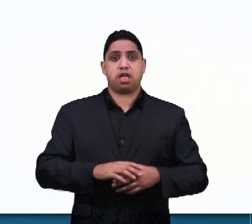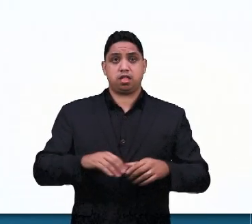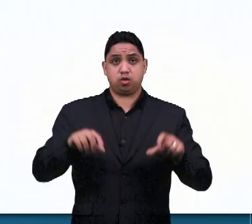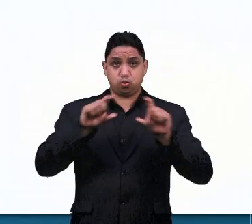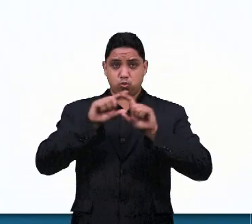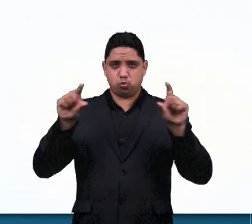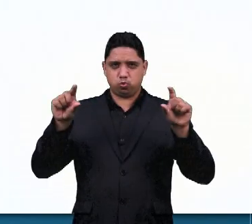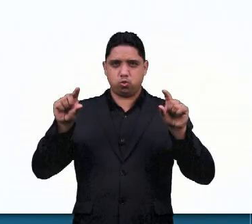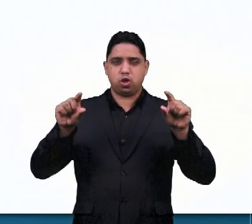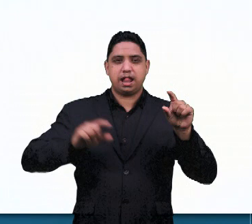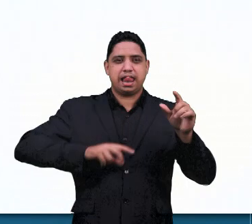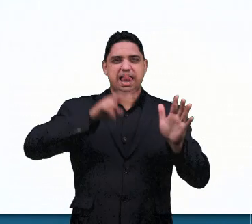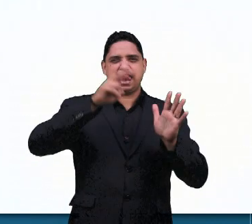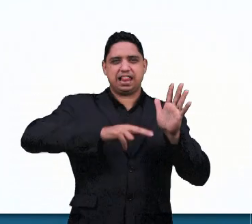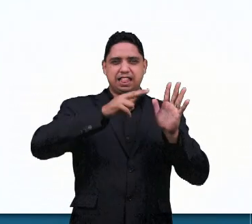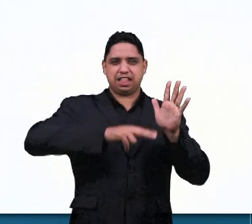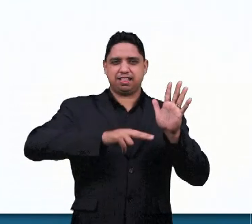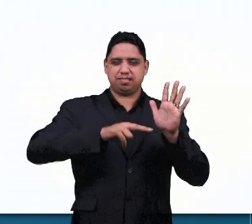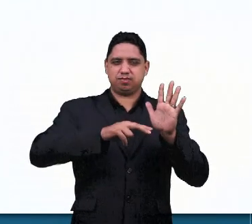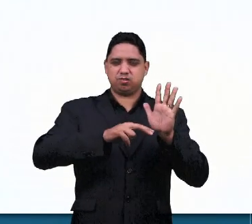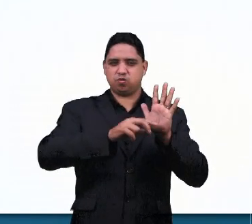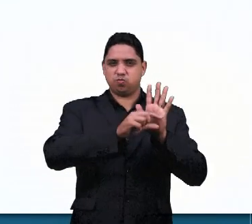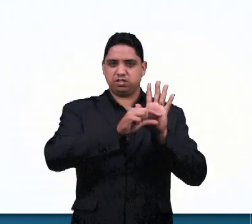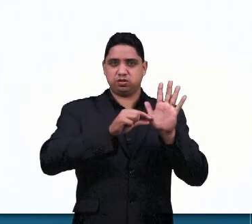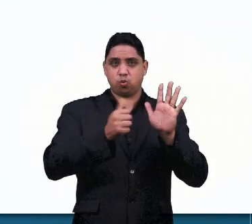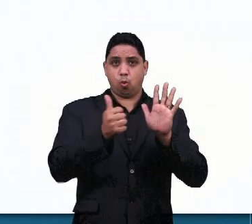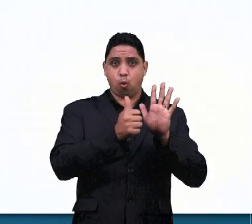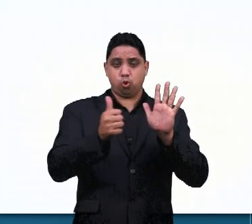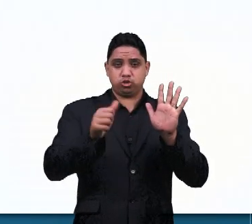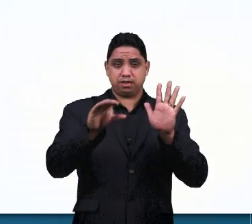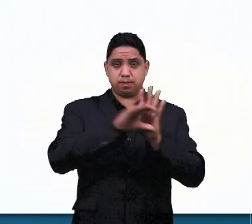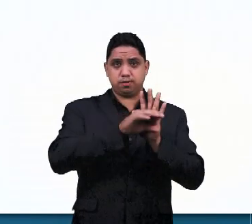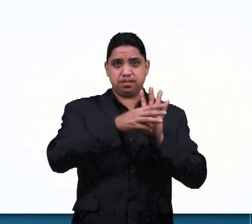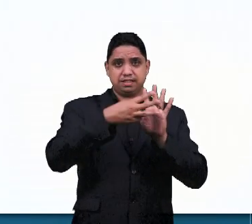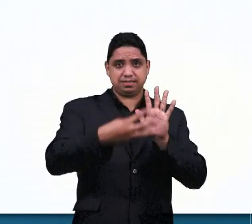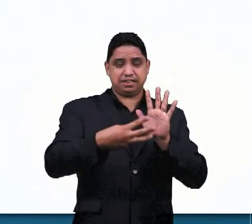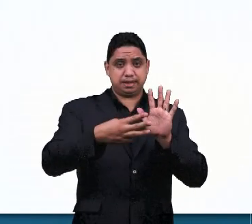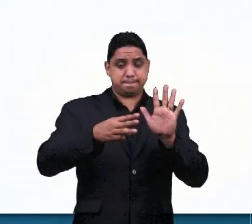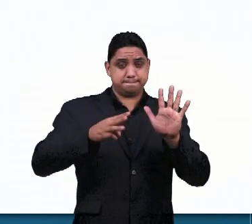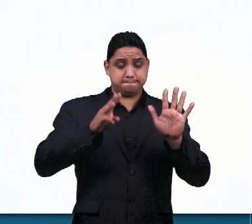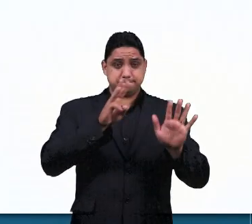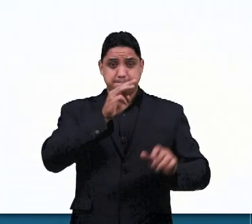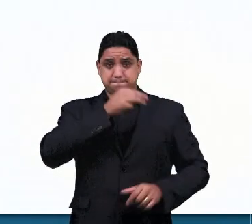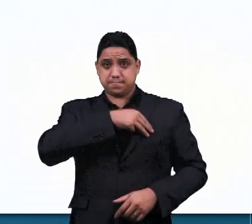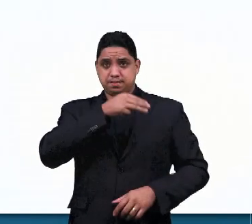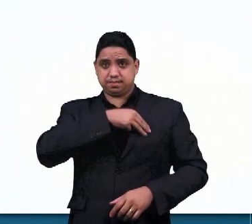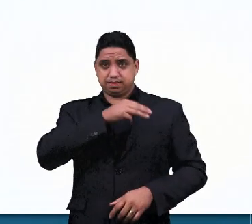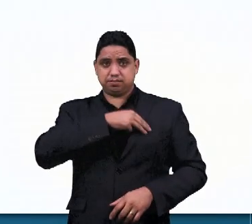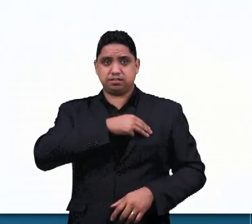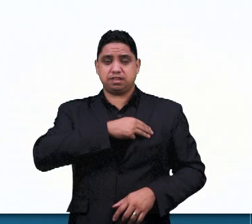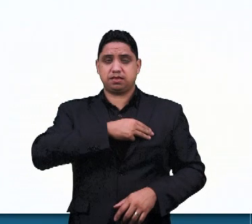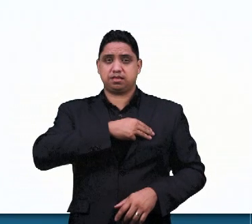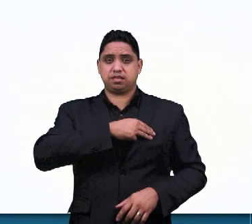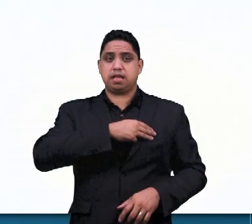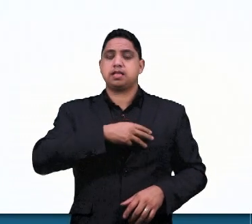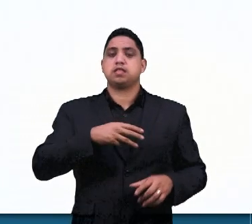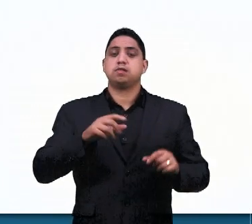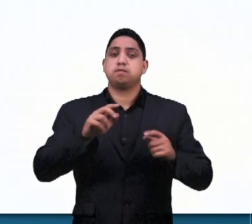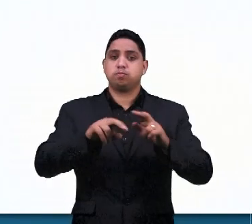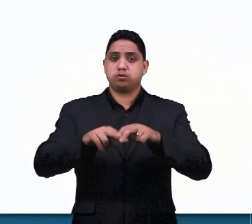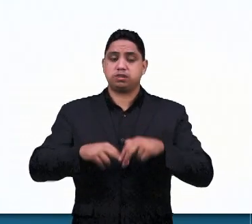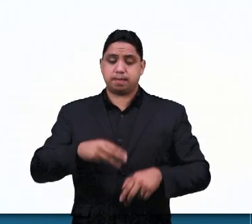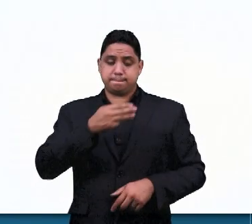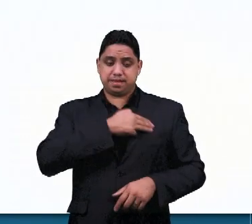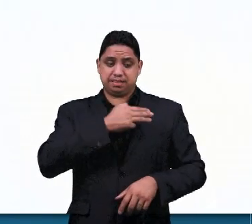L'énoncé de deux questions. En lisant le verset 11 du chapitre 3 de l'évangile de Matthieu, donc Matthieu